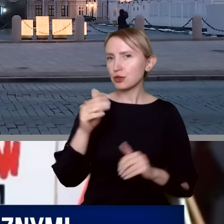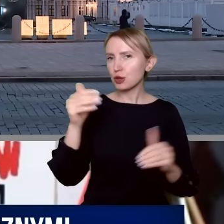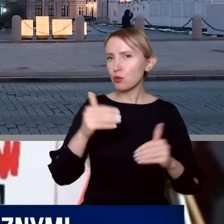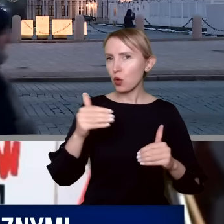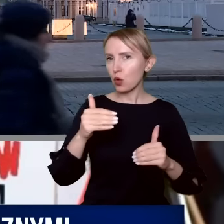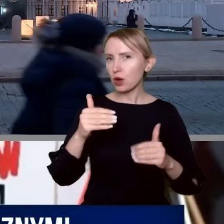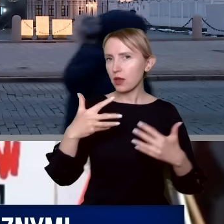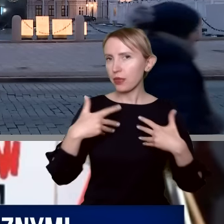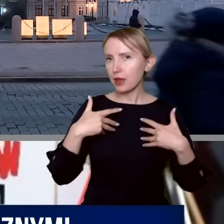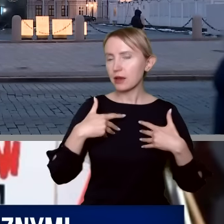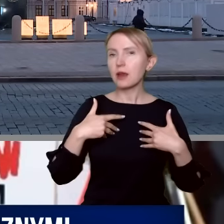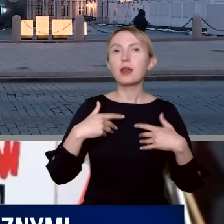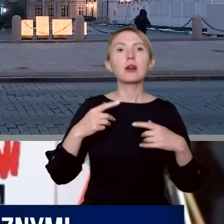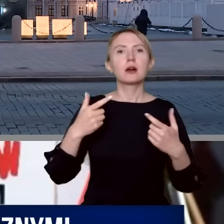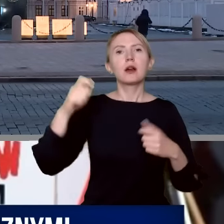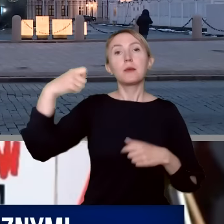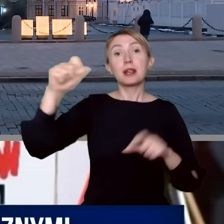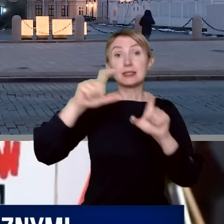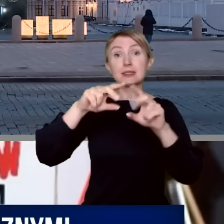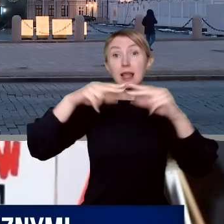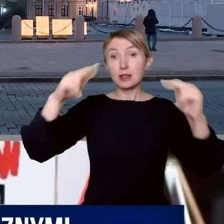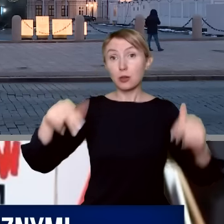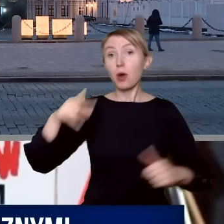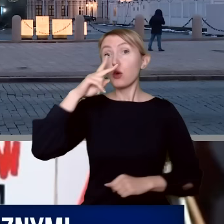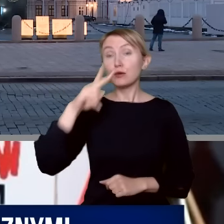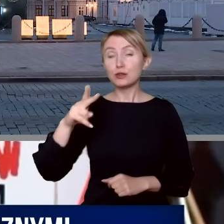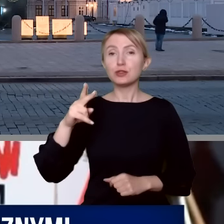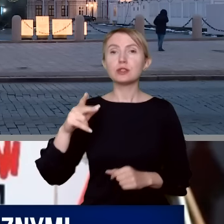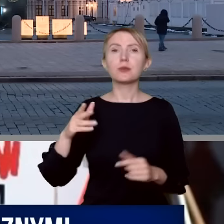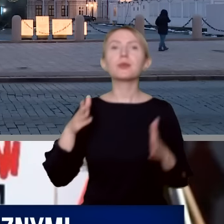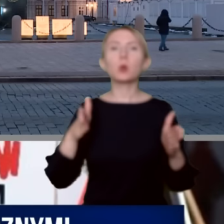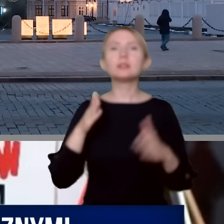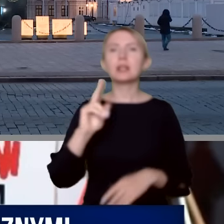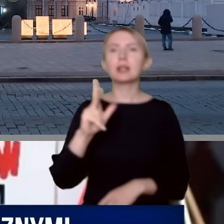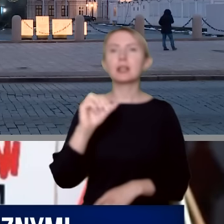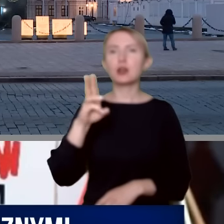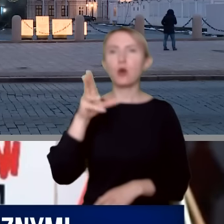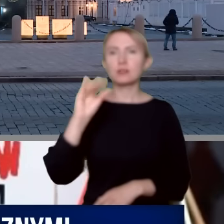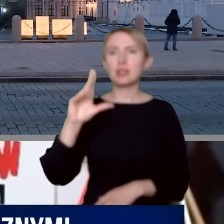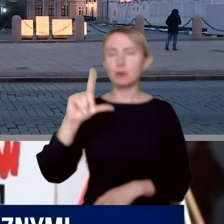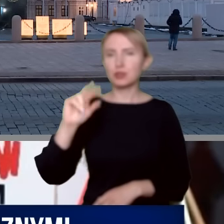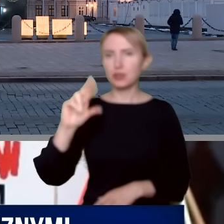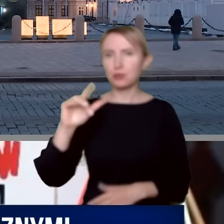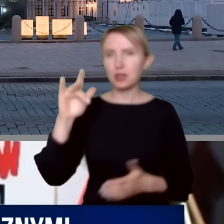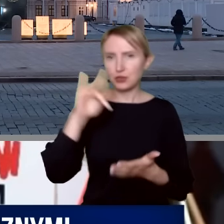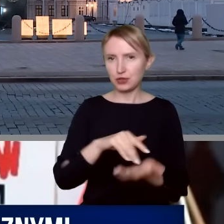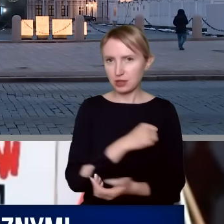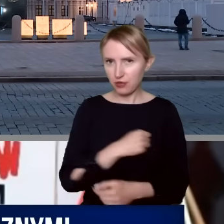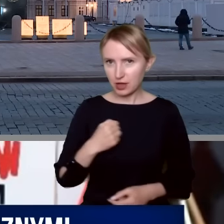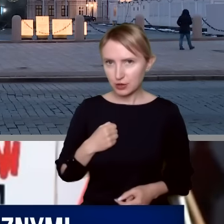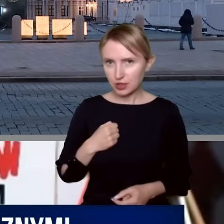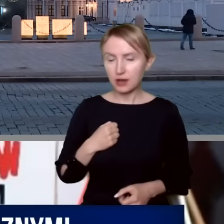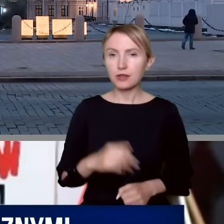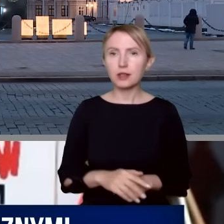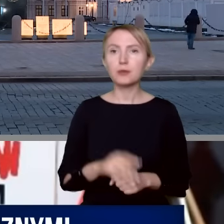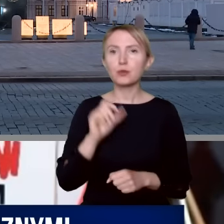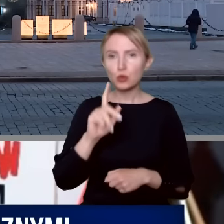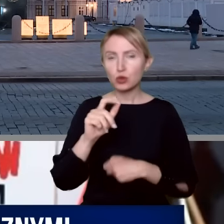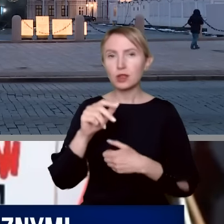sprzed Pałacu Prezydenckiego. O, tu Państwo widzą krakowskie przedmieście w stolicy. Gdzieś tam trwają prace, dokumenty są